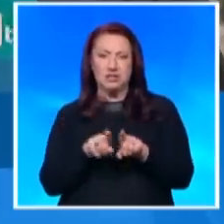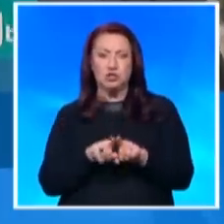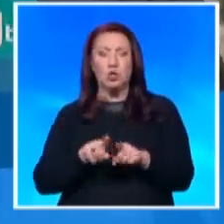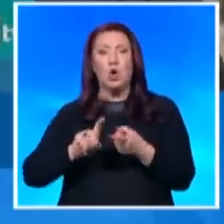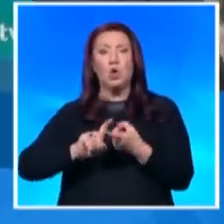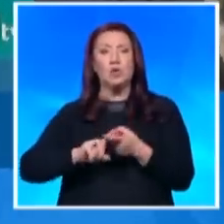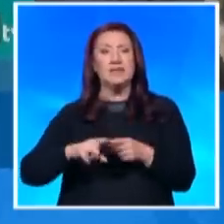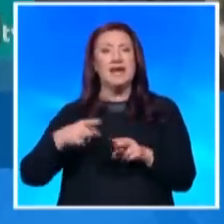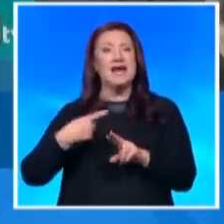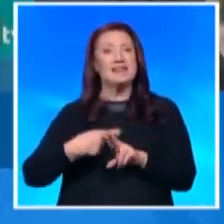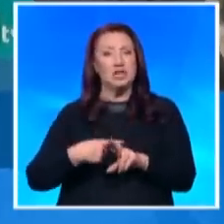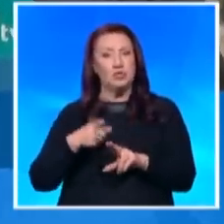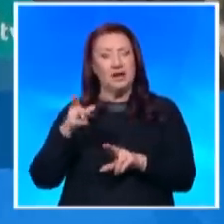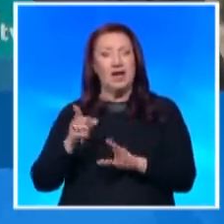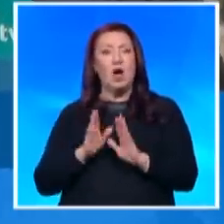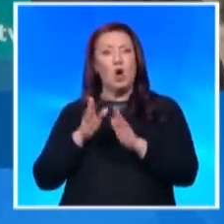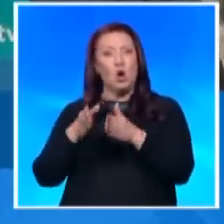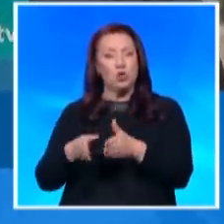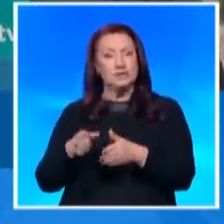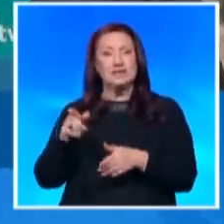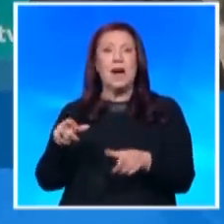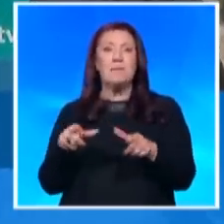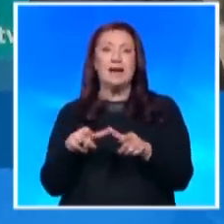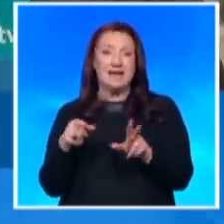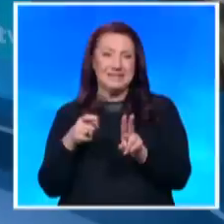гост на Мария Цънцарова в предаването тази неделя.